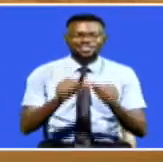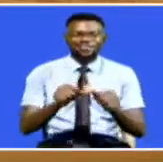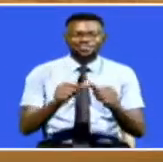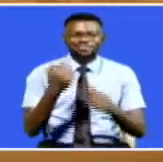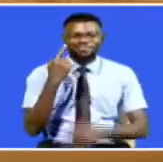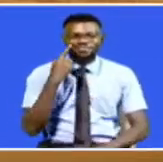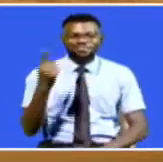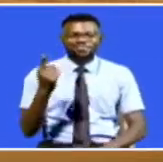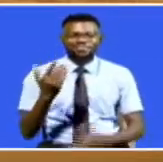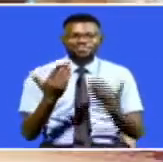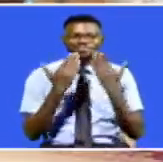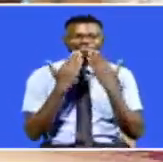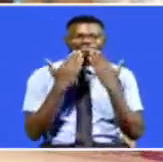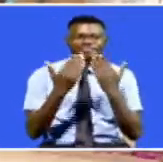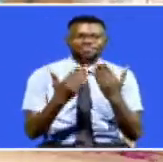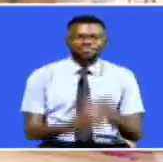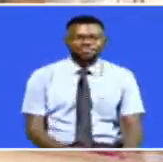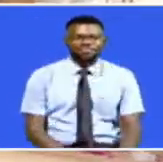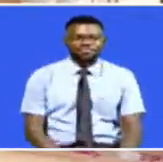Asante.